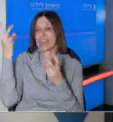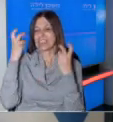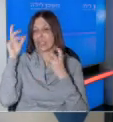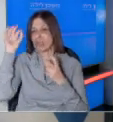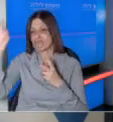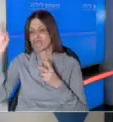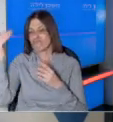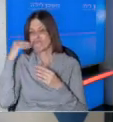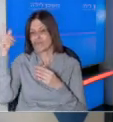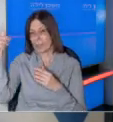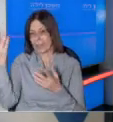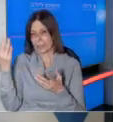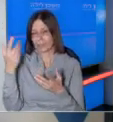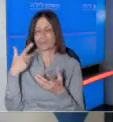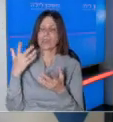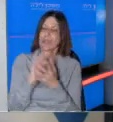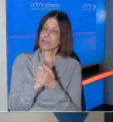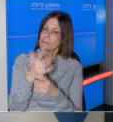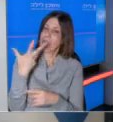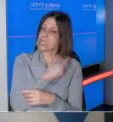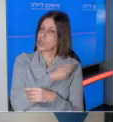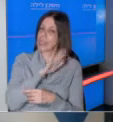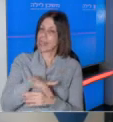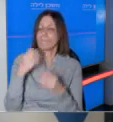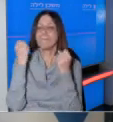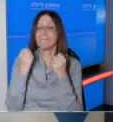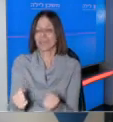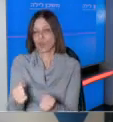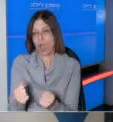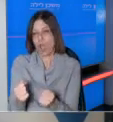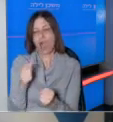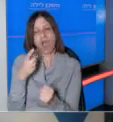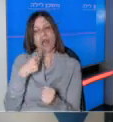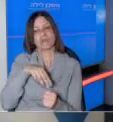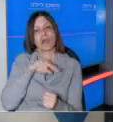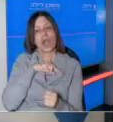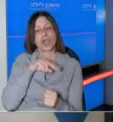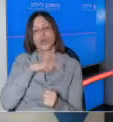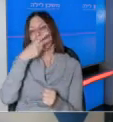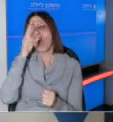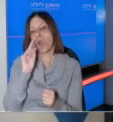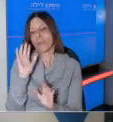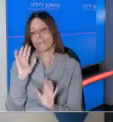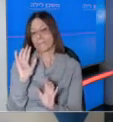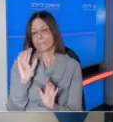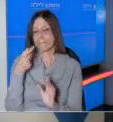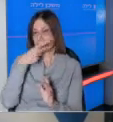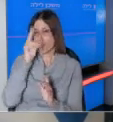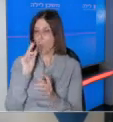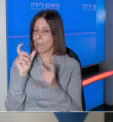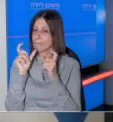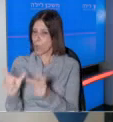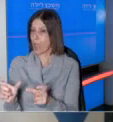שלהם. חברים, חיסון הילדים בטוח, והוא באחריות ההורים. הורה